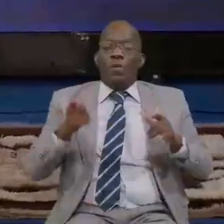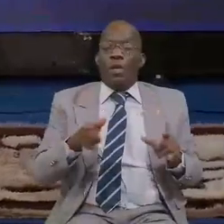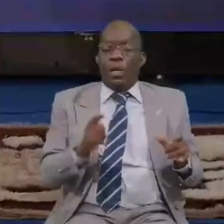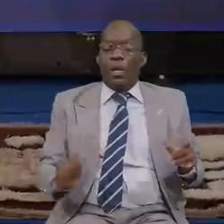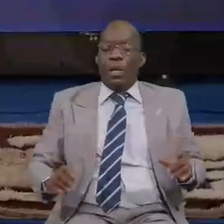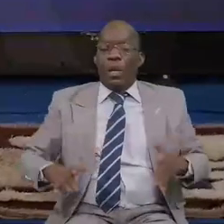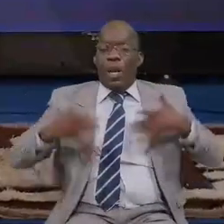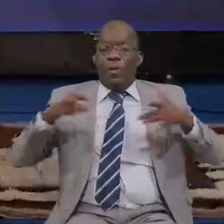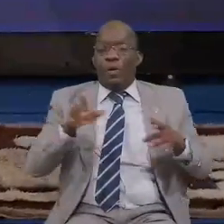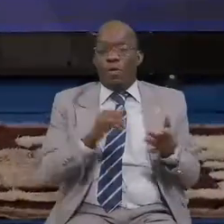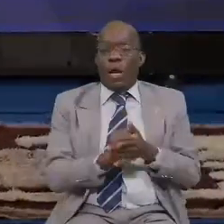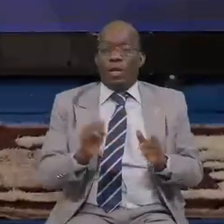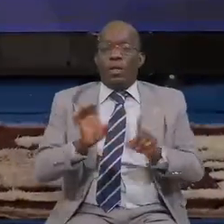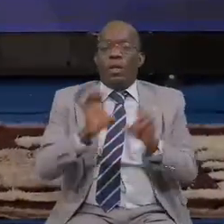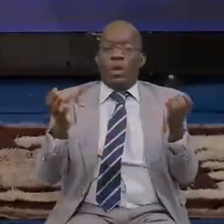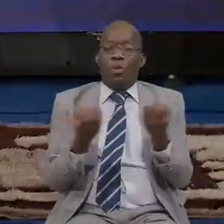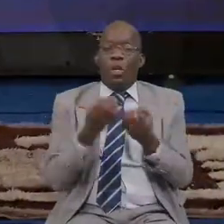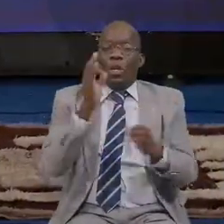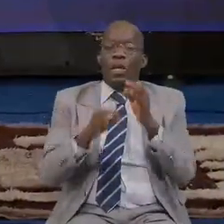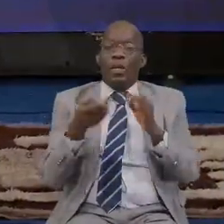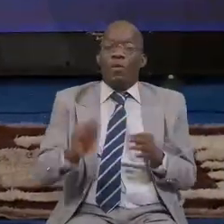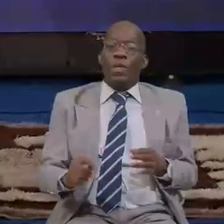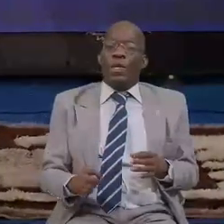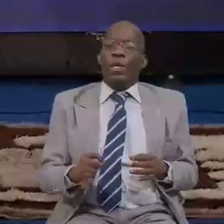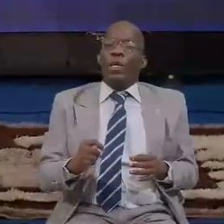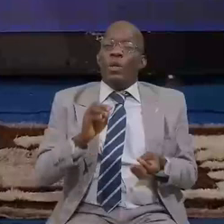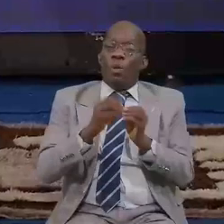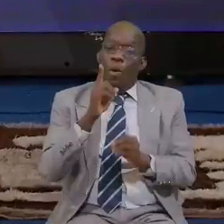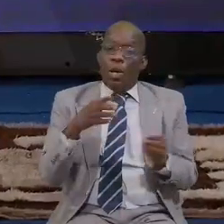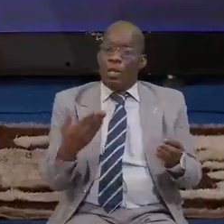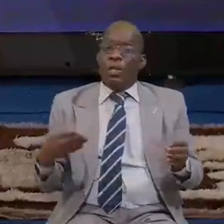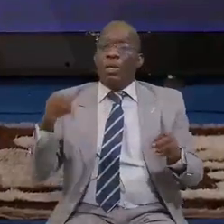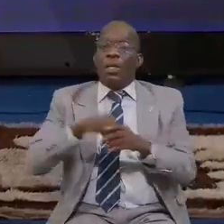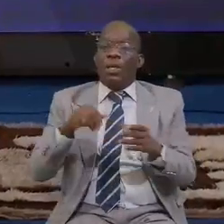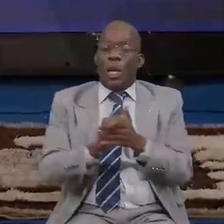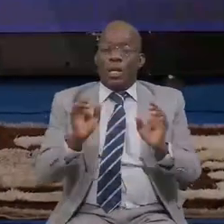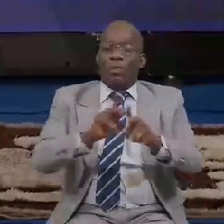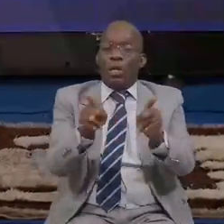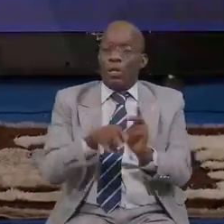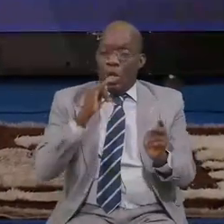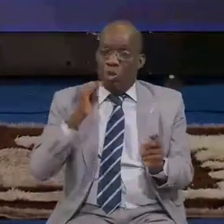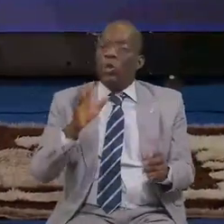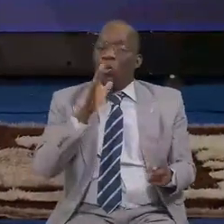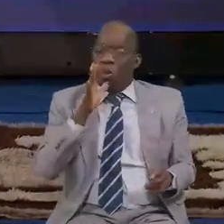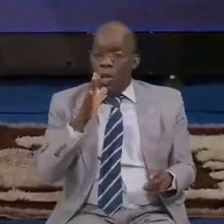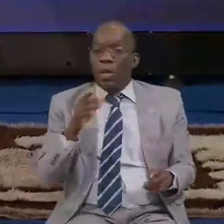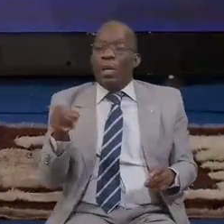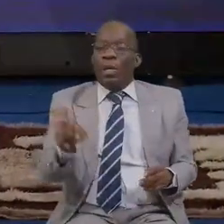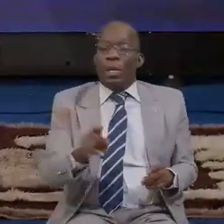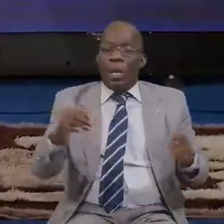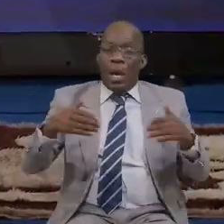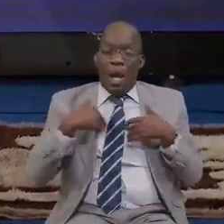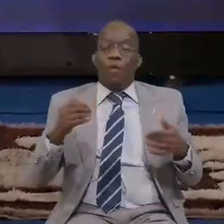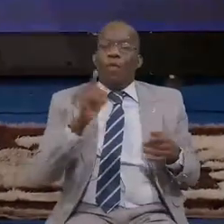si la première chose de la communauté, c'est que les femmes, c'est ajouter femme sur femme. Si la seule femme, ils ont concubine.